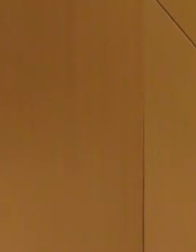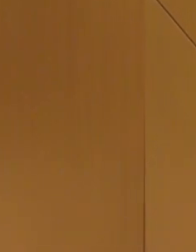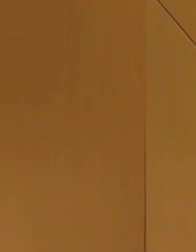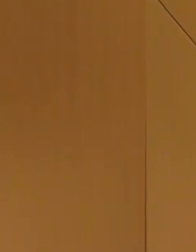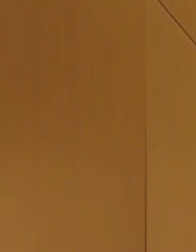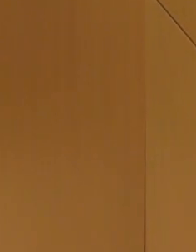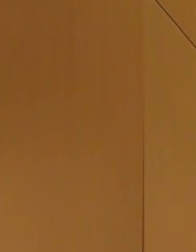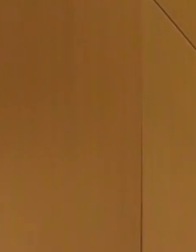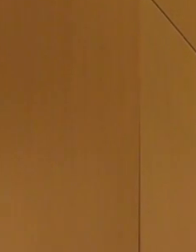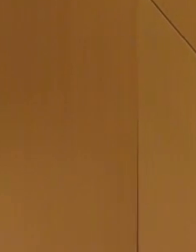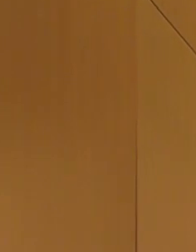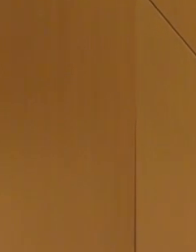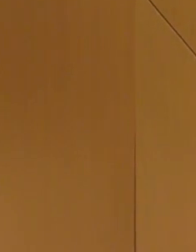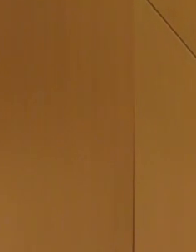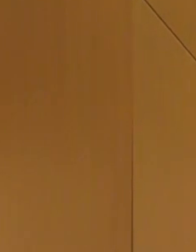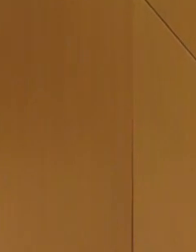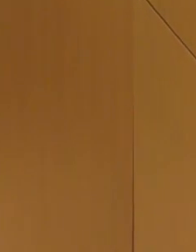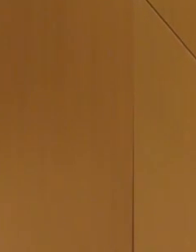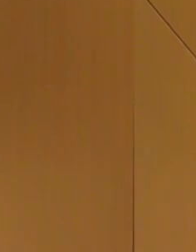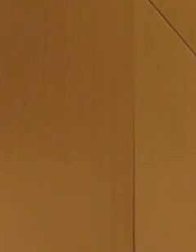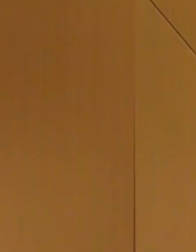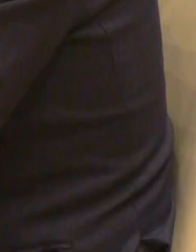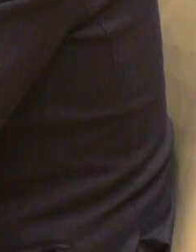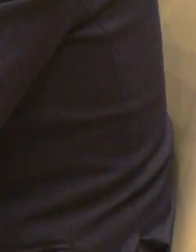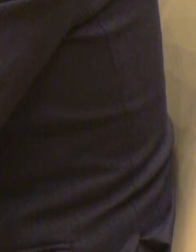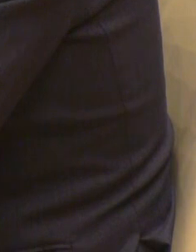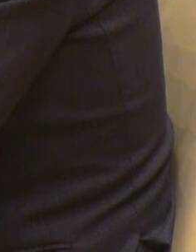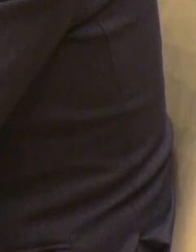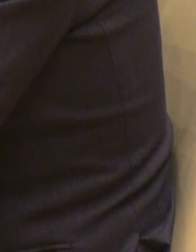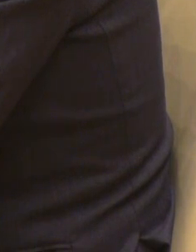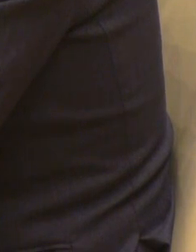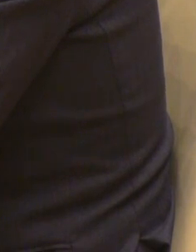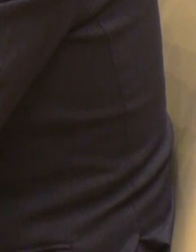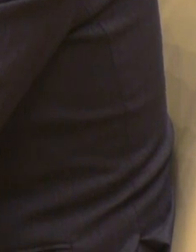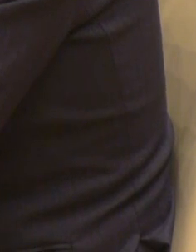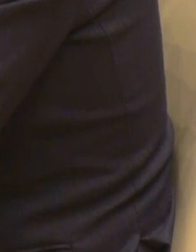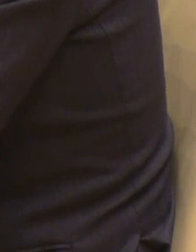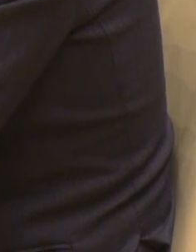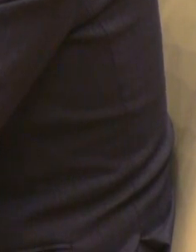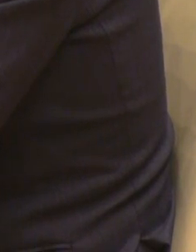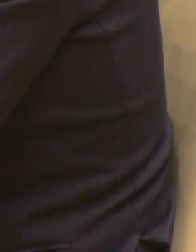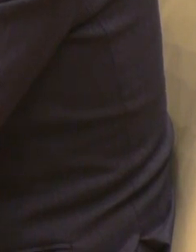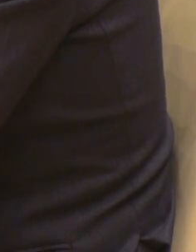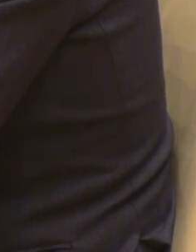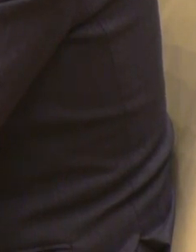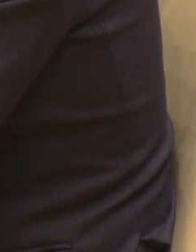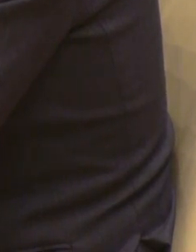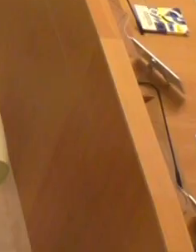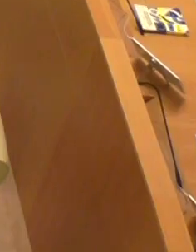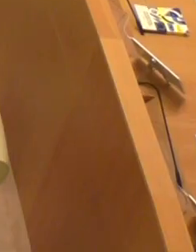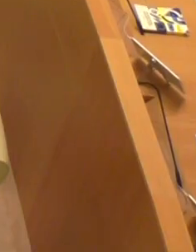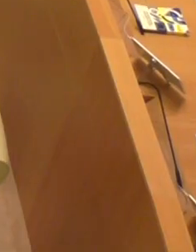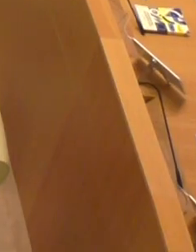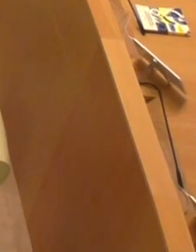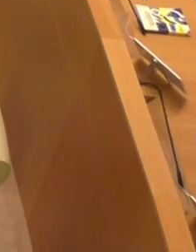დაყრას. ოპოზიციის გარდა ქართული ოცნების კრიტიკის სამიზნე დღეს ხელისუფლების მიერ არაკონტროლირებადი მედია გახდა. ოცნებაში ამბობენ, რომ სწორედ